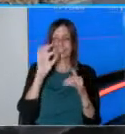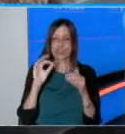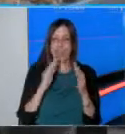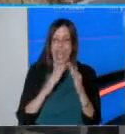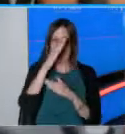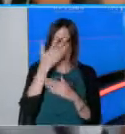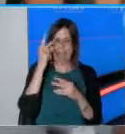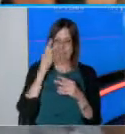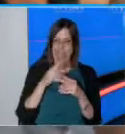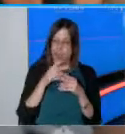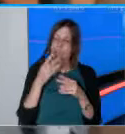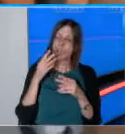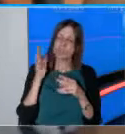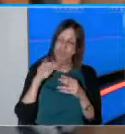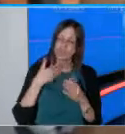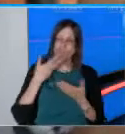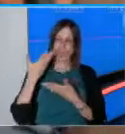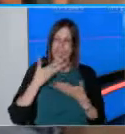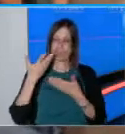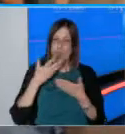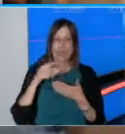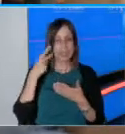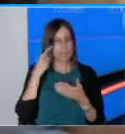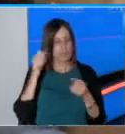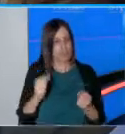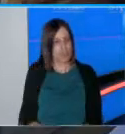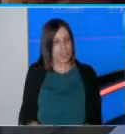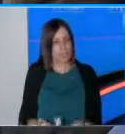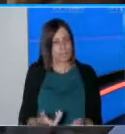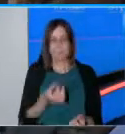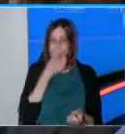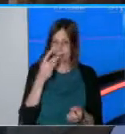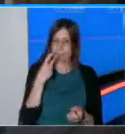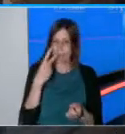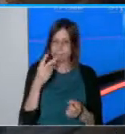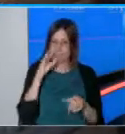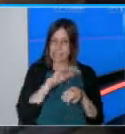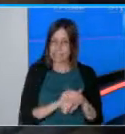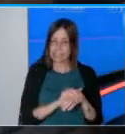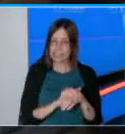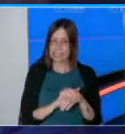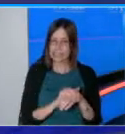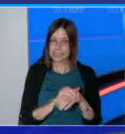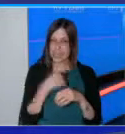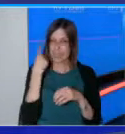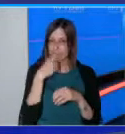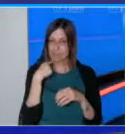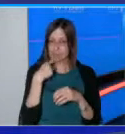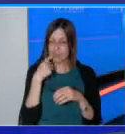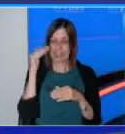בתחלואה. בואו נשתף פעולה. נהיה באמת ממושמעים. פרופסור רב, את מזהת הדפוס כמוני?